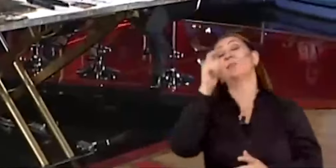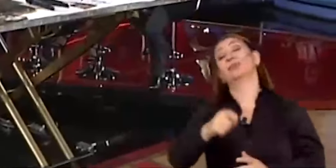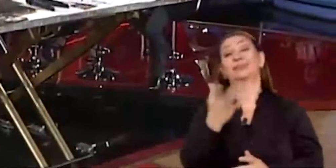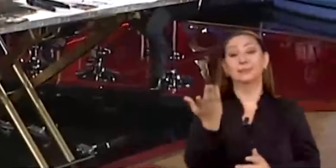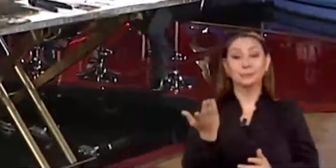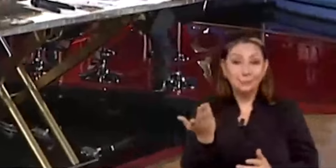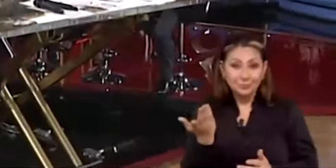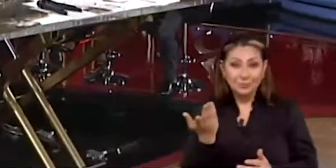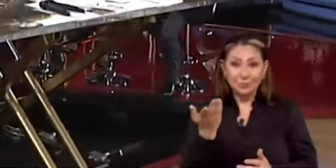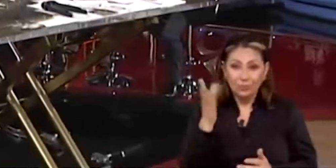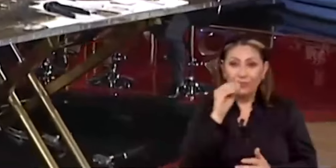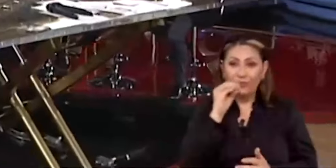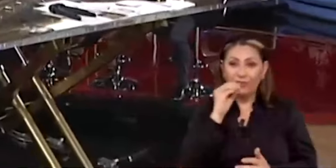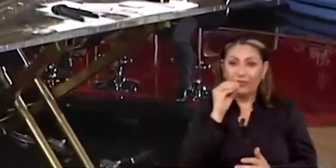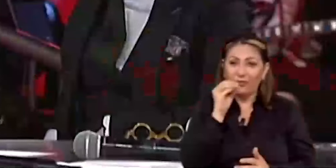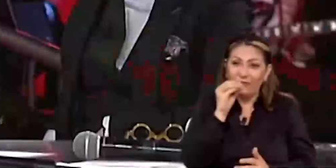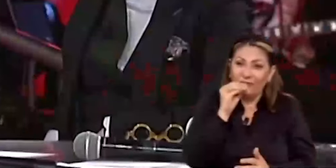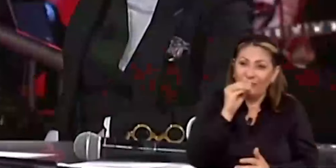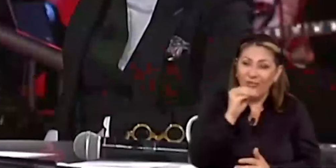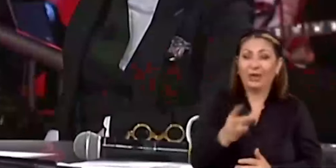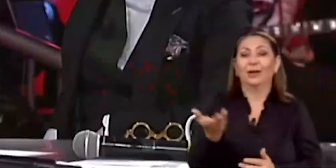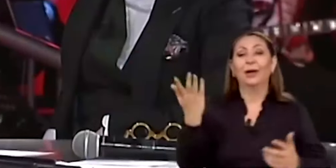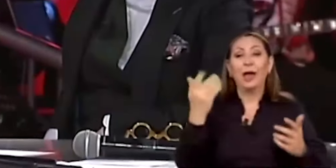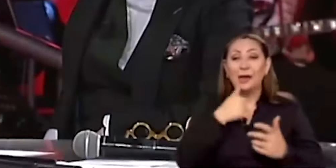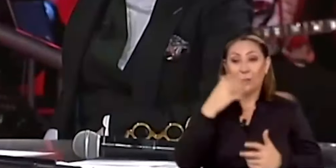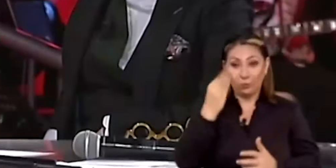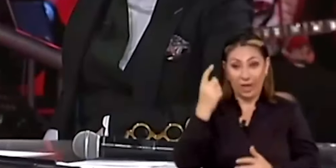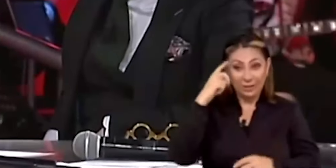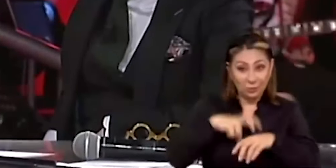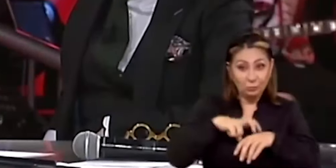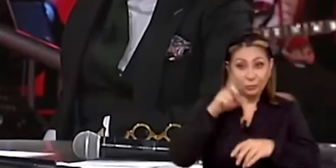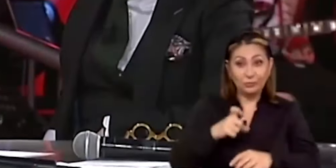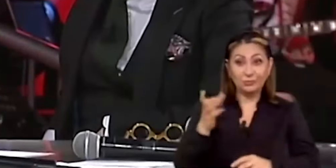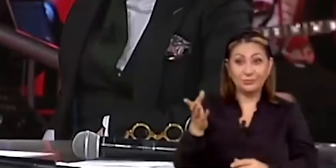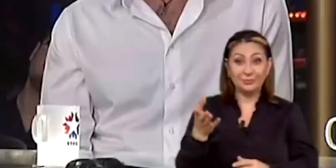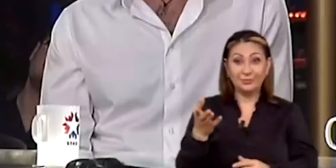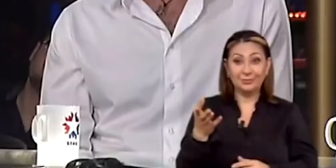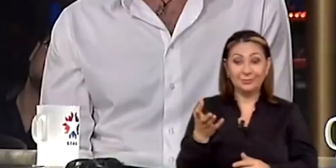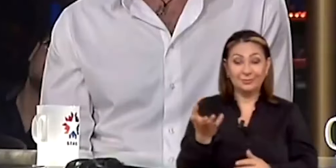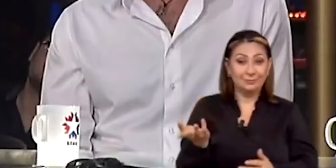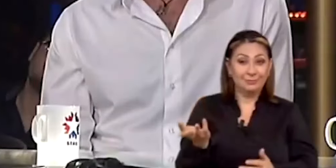erkeksin, yapacaksın. Ulan car car car konuşuyorsun. Car car car konuşurken erkek olduğumu hatırlıyor musun?